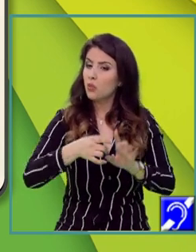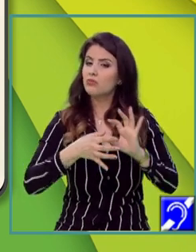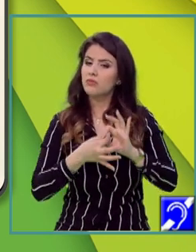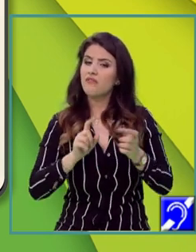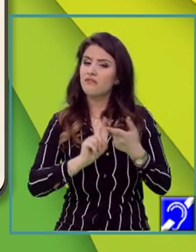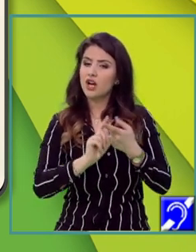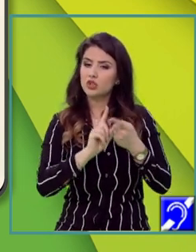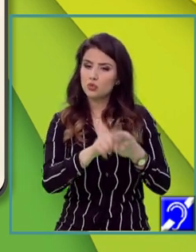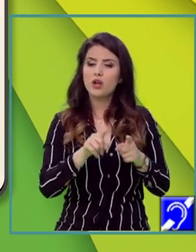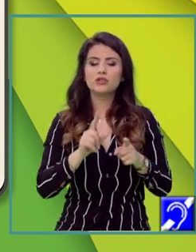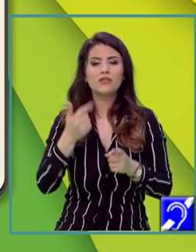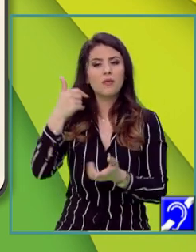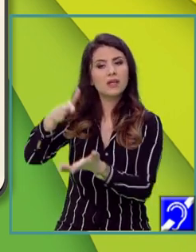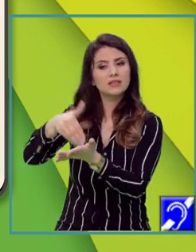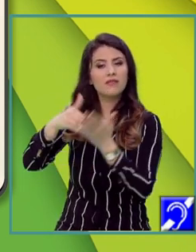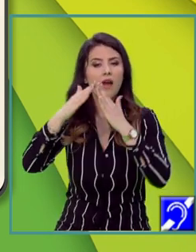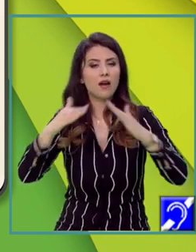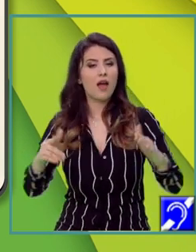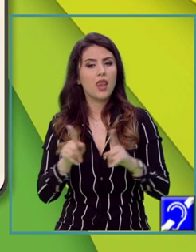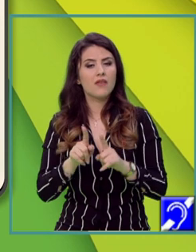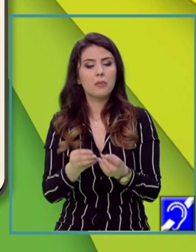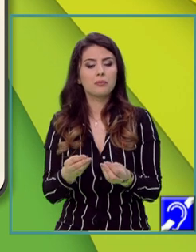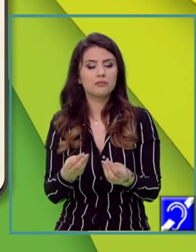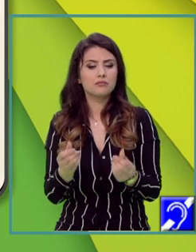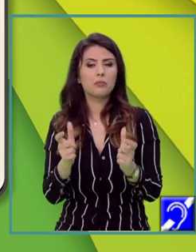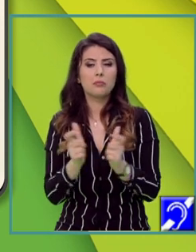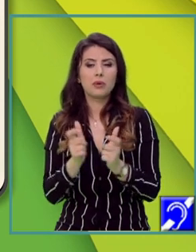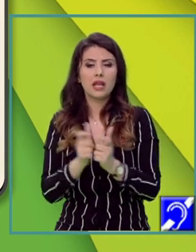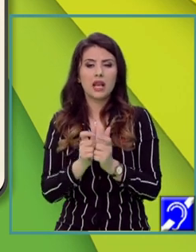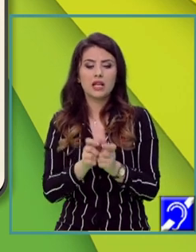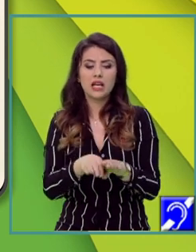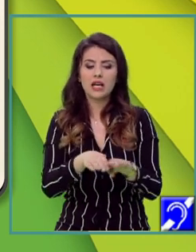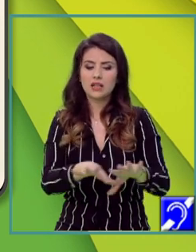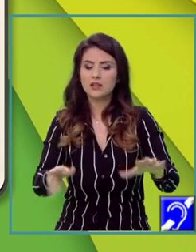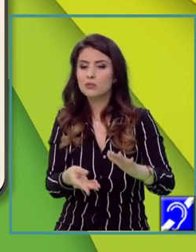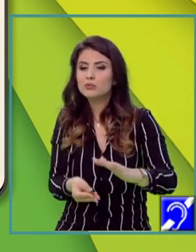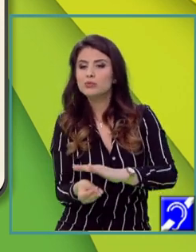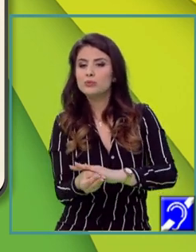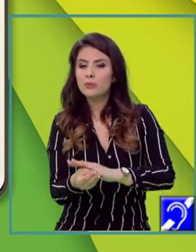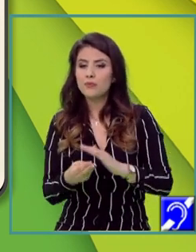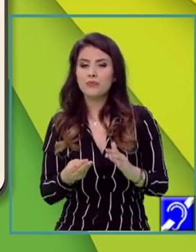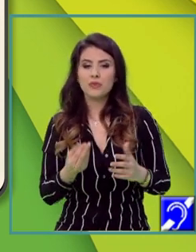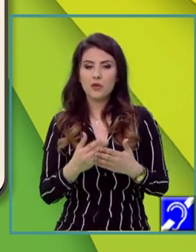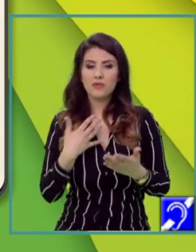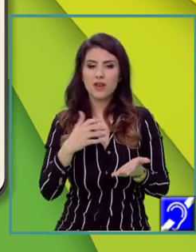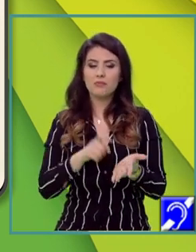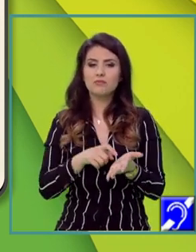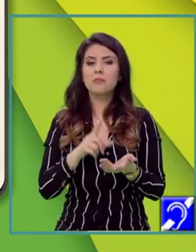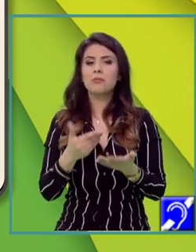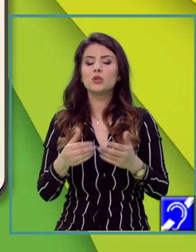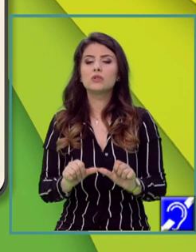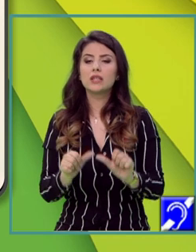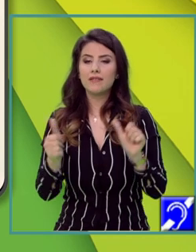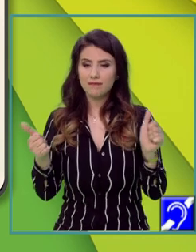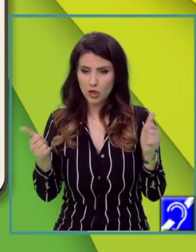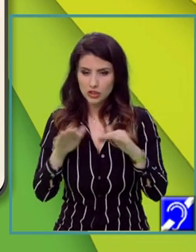amplasarea ulterioară a biletului printre hârtiile sale cu scopul de a revoca hotărârea de divorț fapte banale